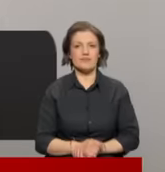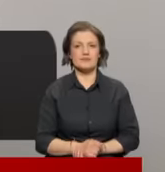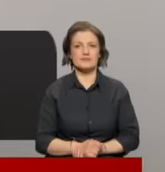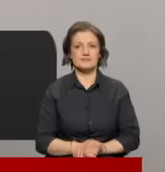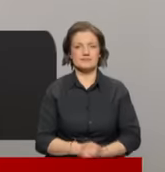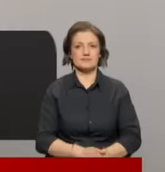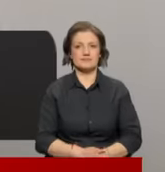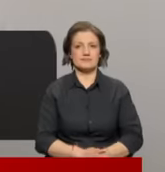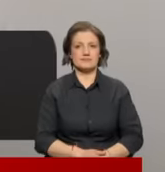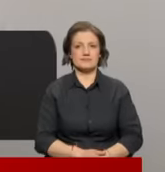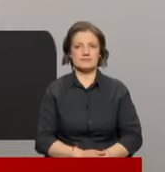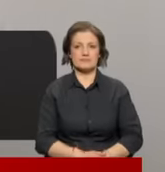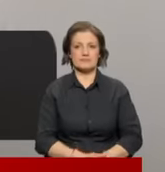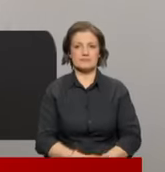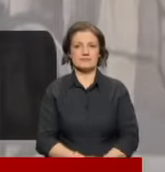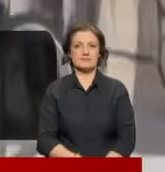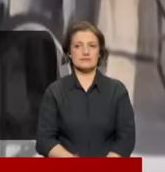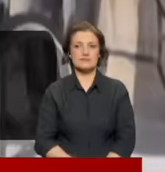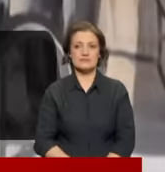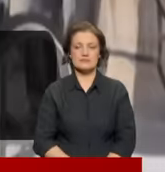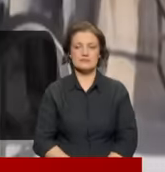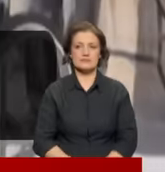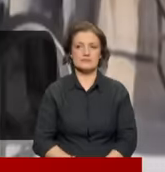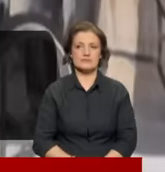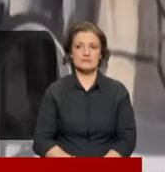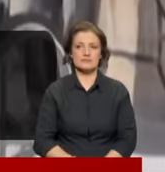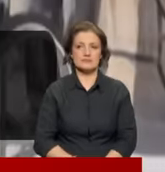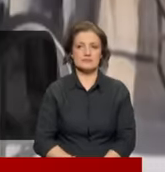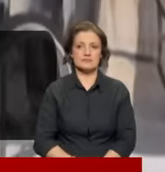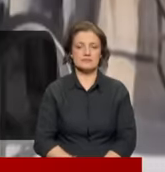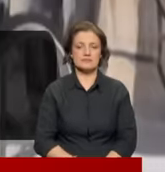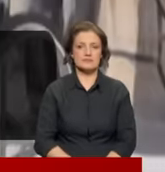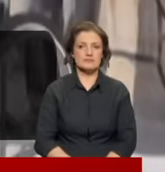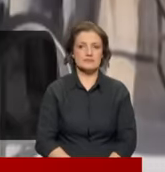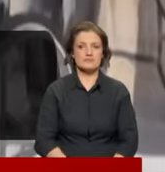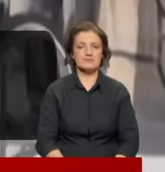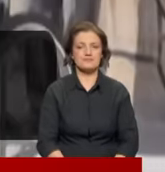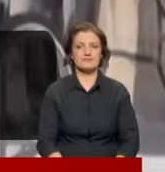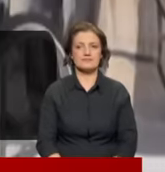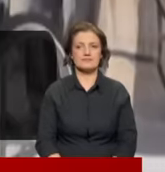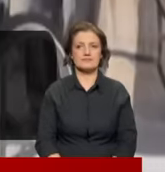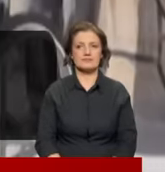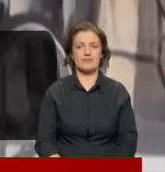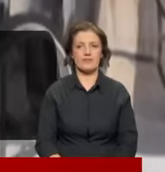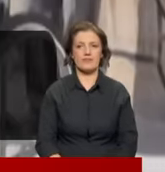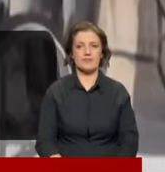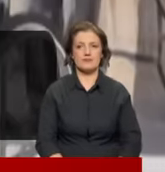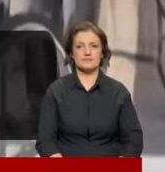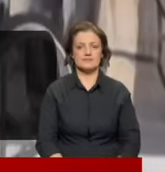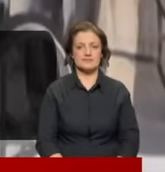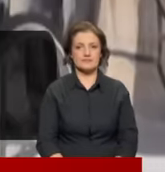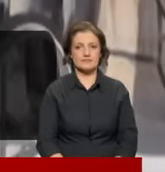23 sene mahkeme olamaz. 24 hakim değişti. 96 duruşma yapıldı. Ya